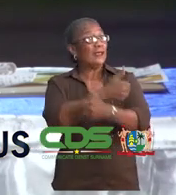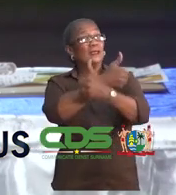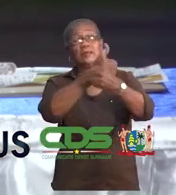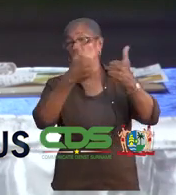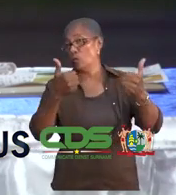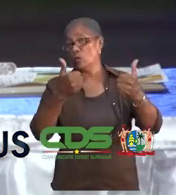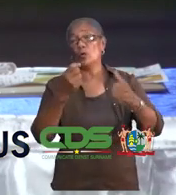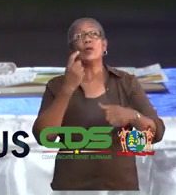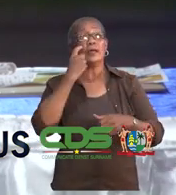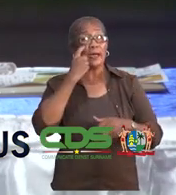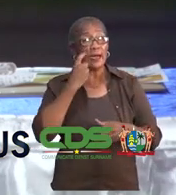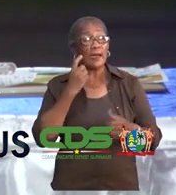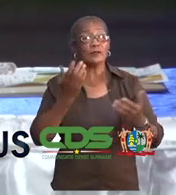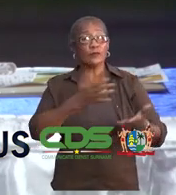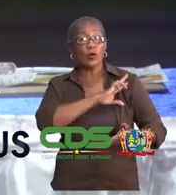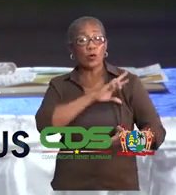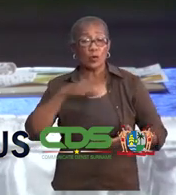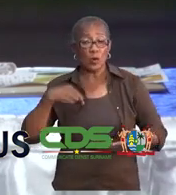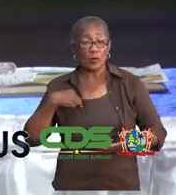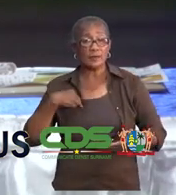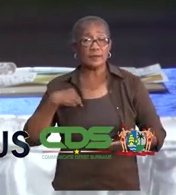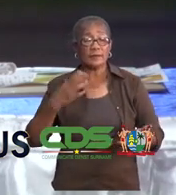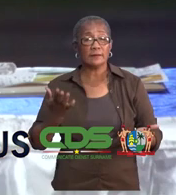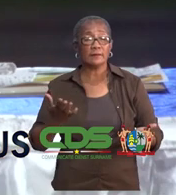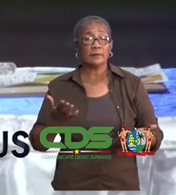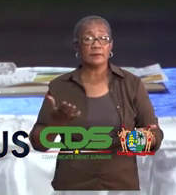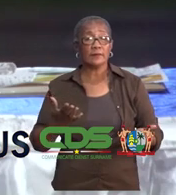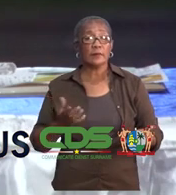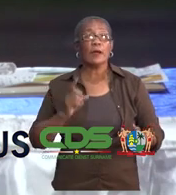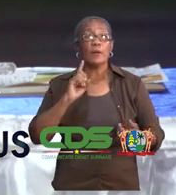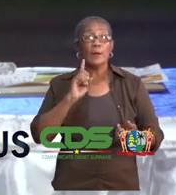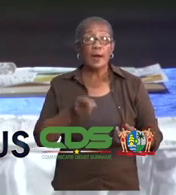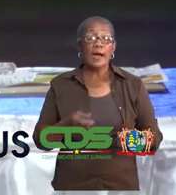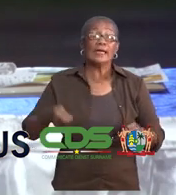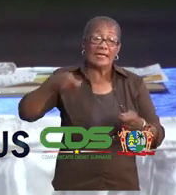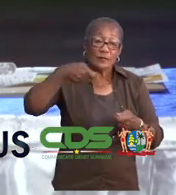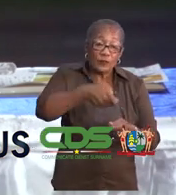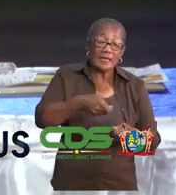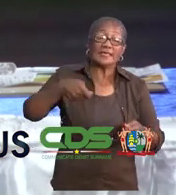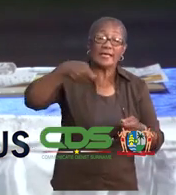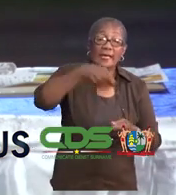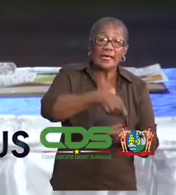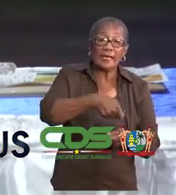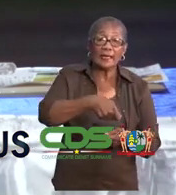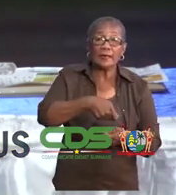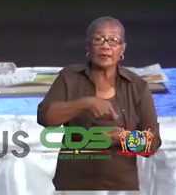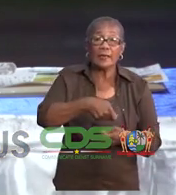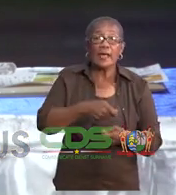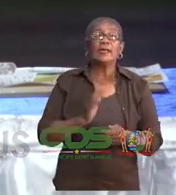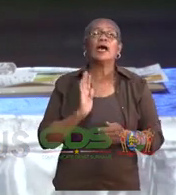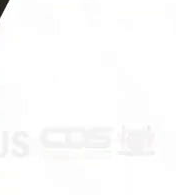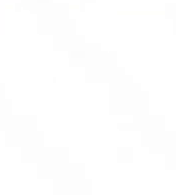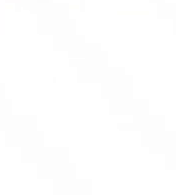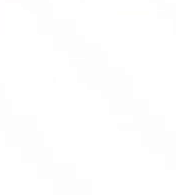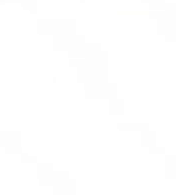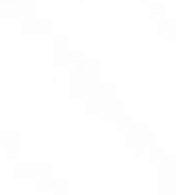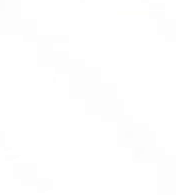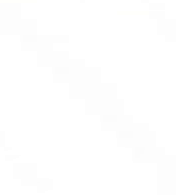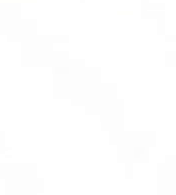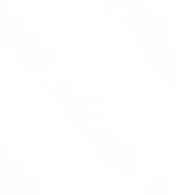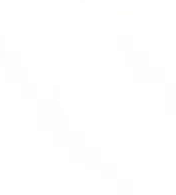een uitstekende investering. Niet een kostenpost, maar een investering naar de toekomst toe.